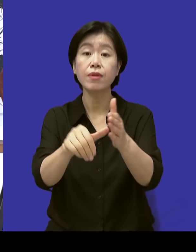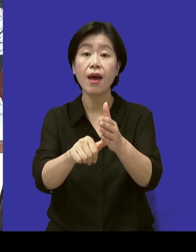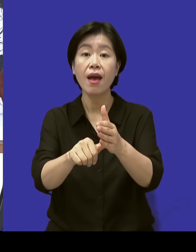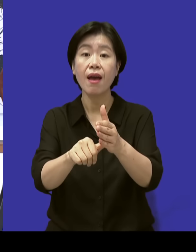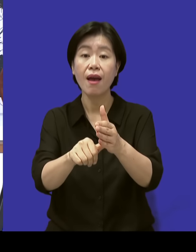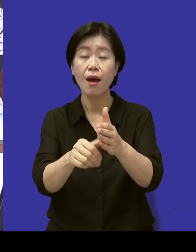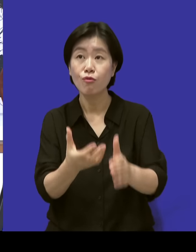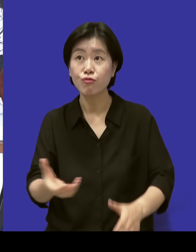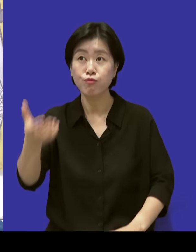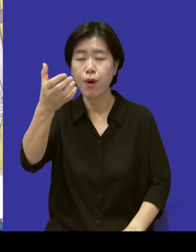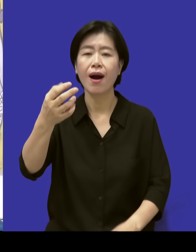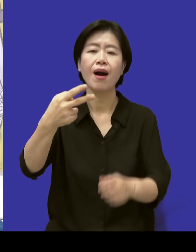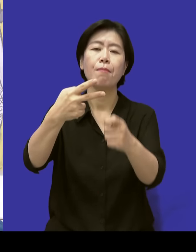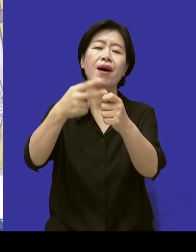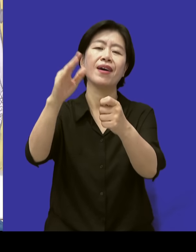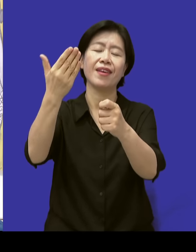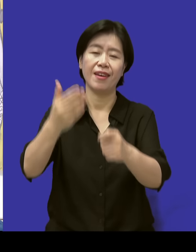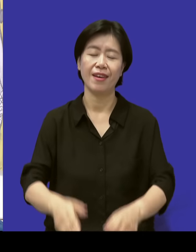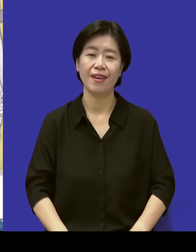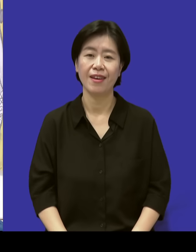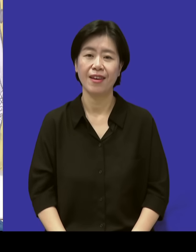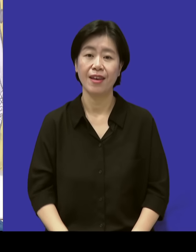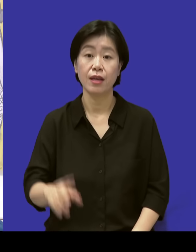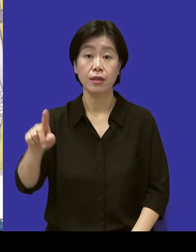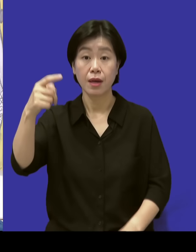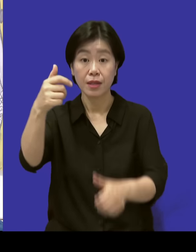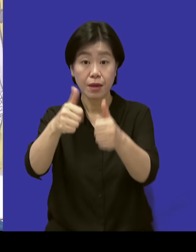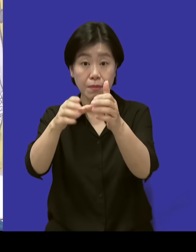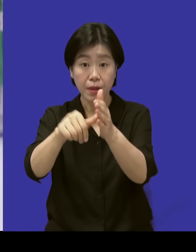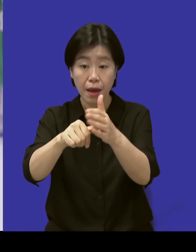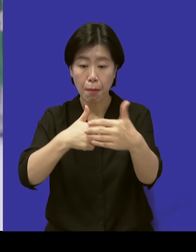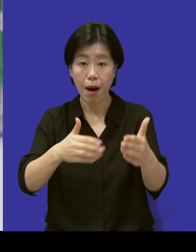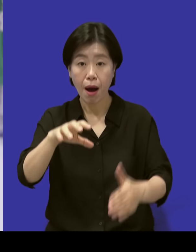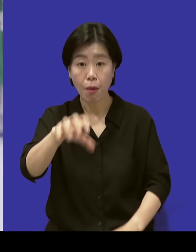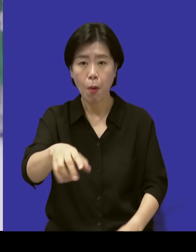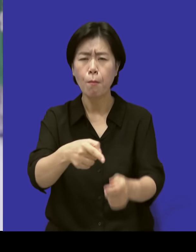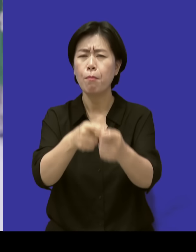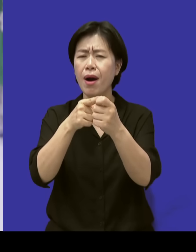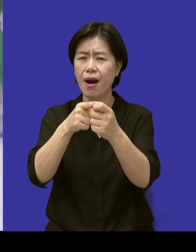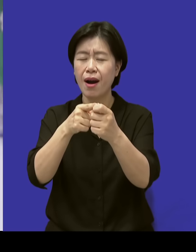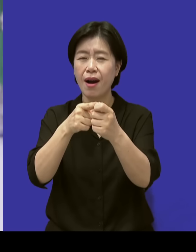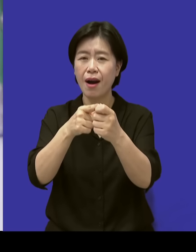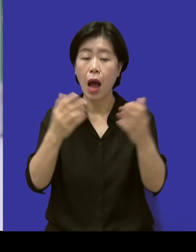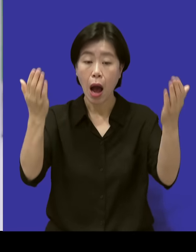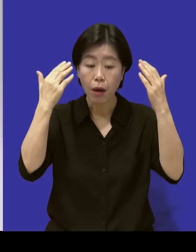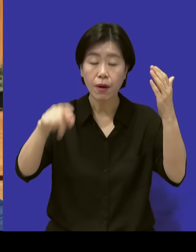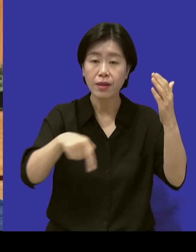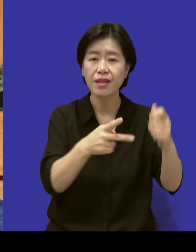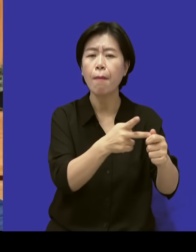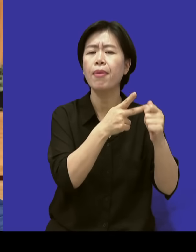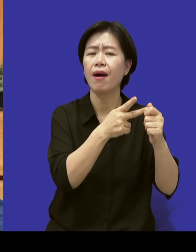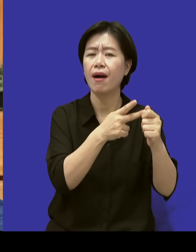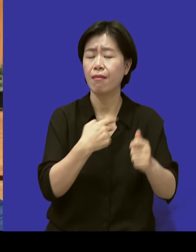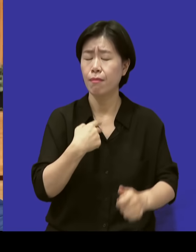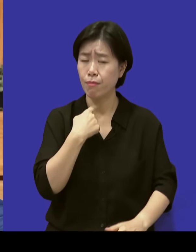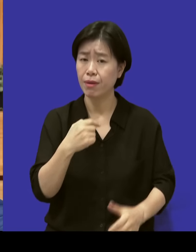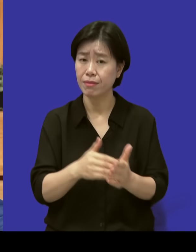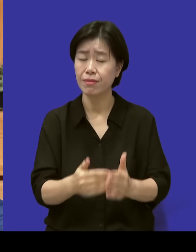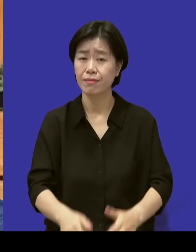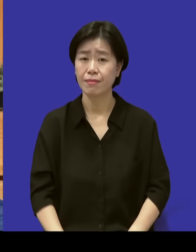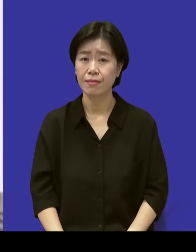했고 그 다음 시험에는 반에서 1등 그리고 전교에서 2등을 했어요. 뭐지?